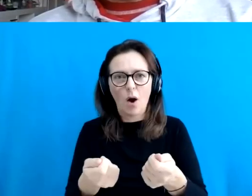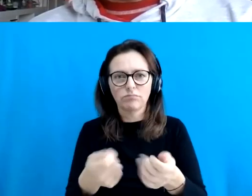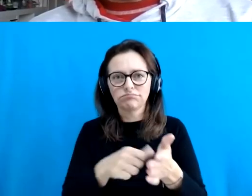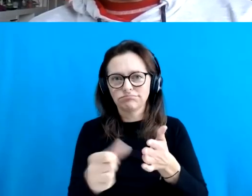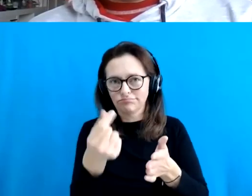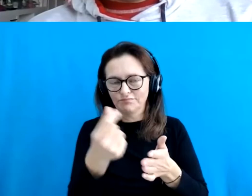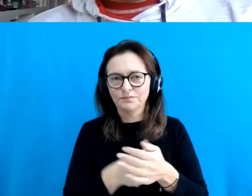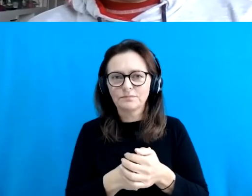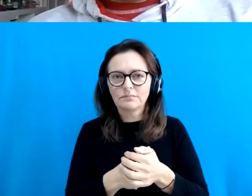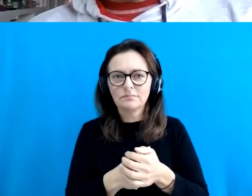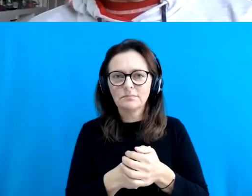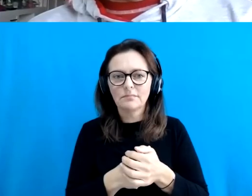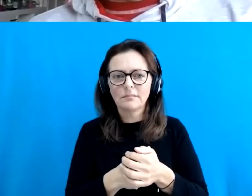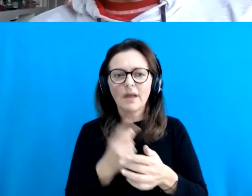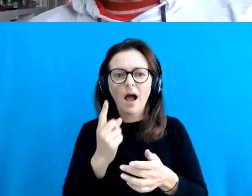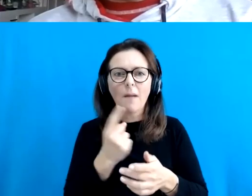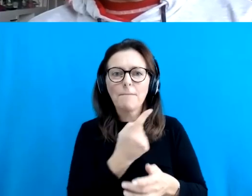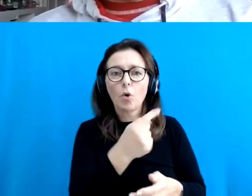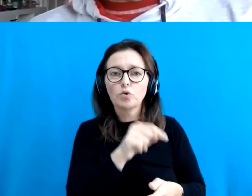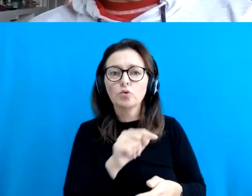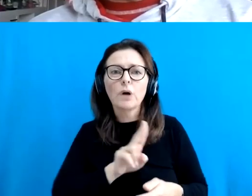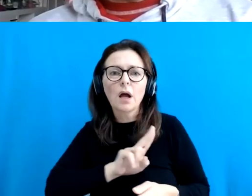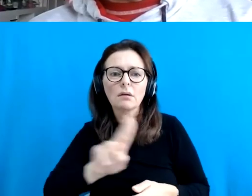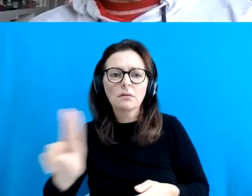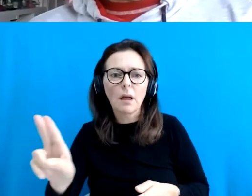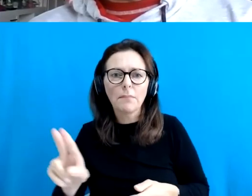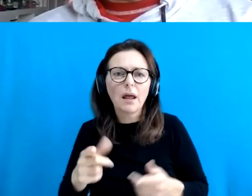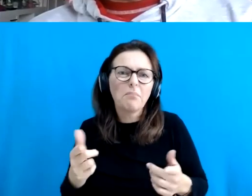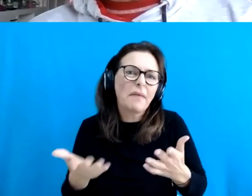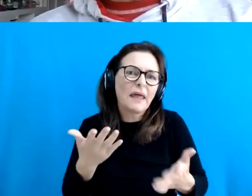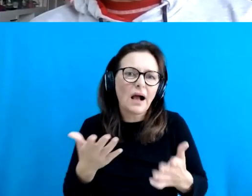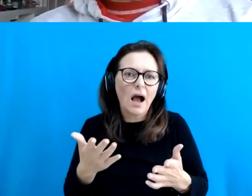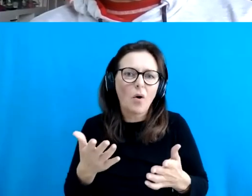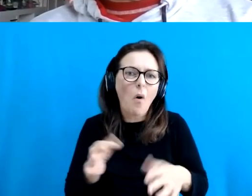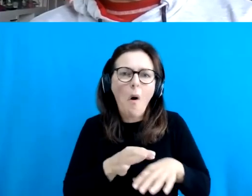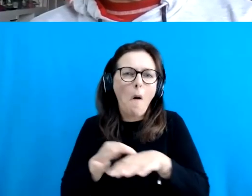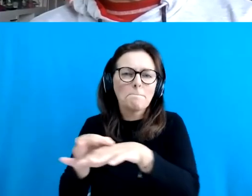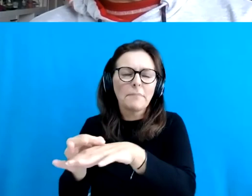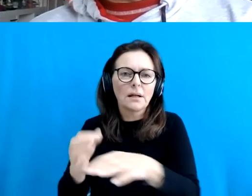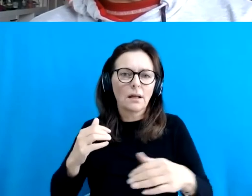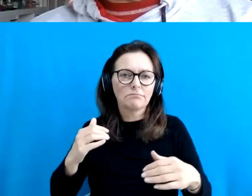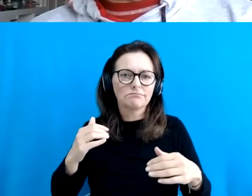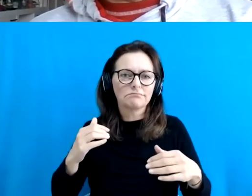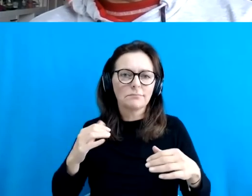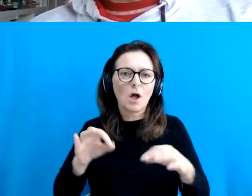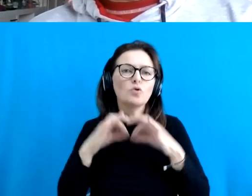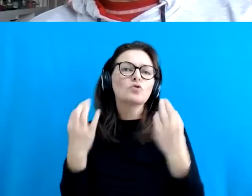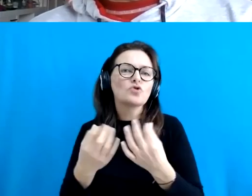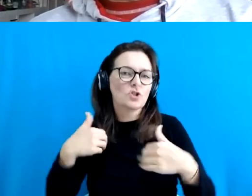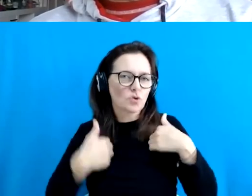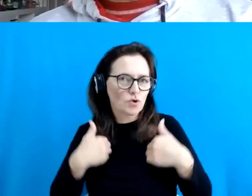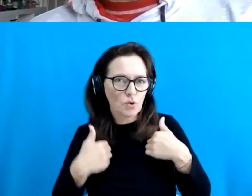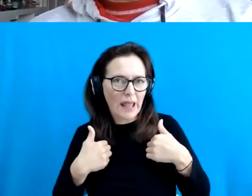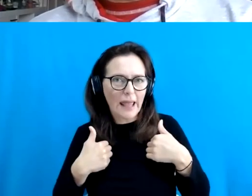uspem vpeljati to družinsko življenje, vsakodnevna opravila in glasbo z roko v roki.